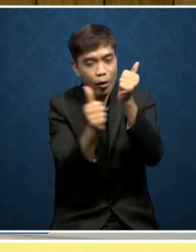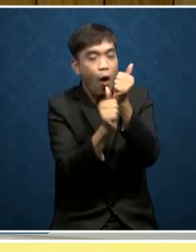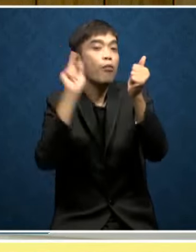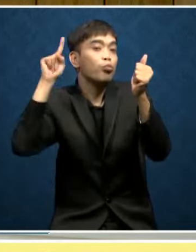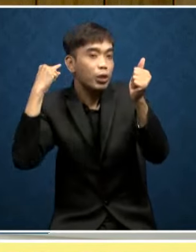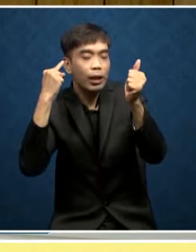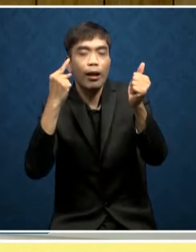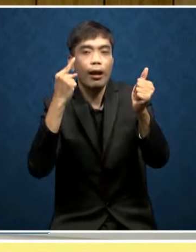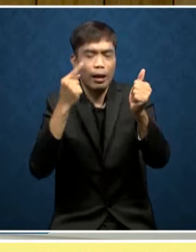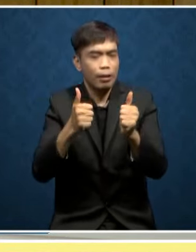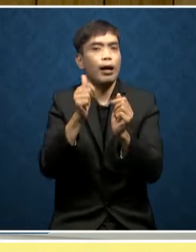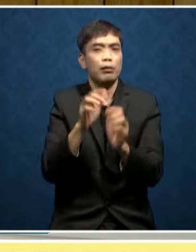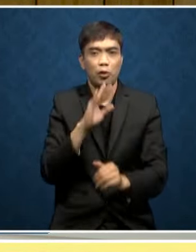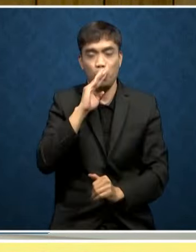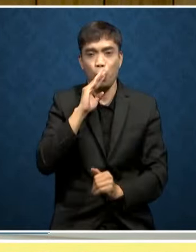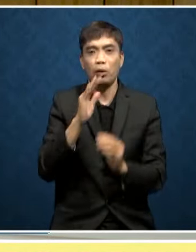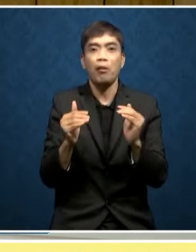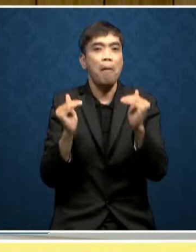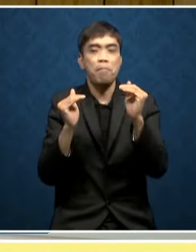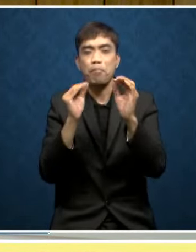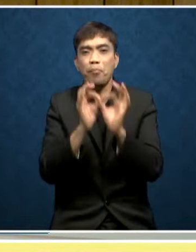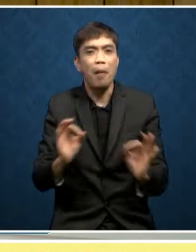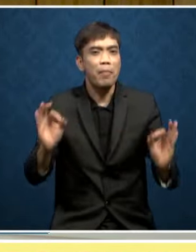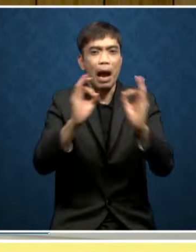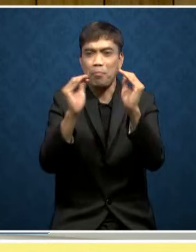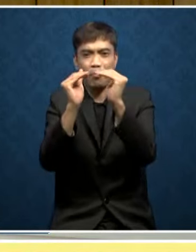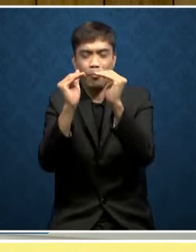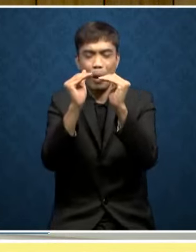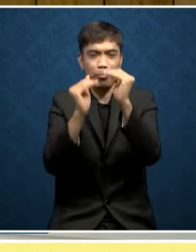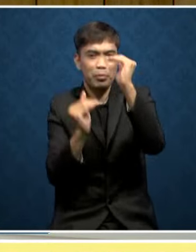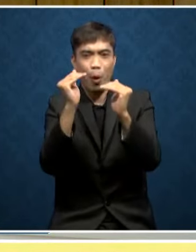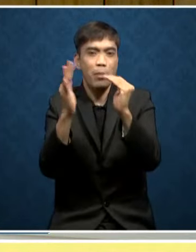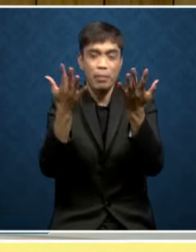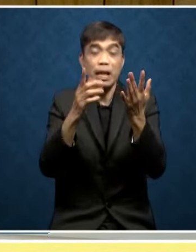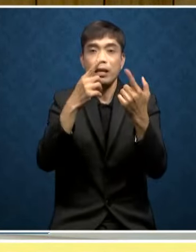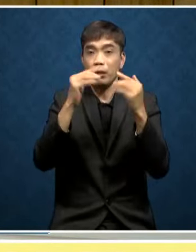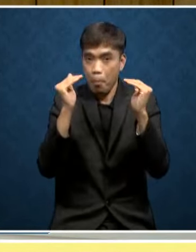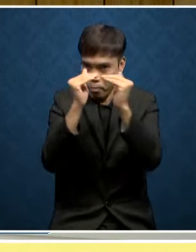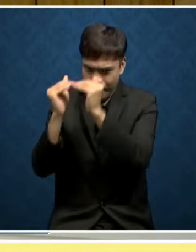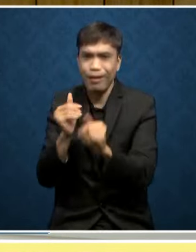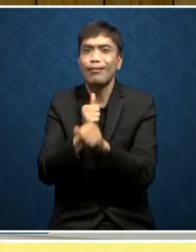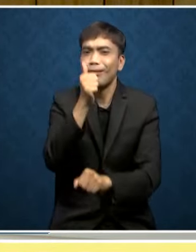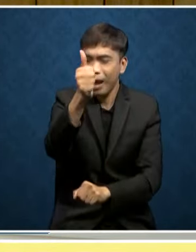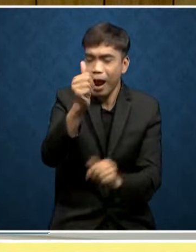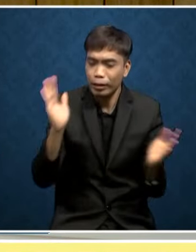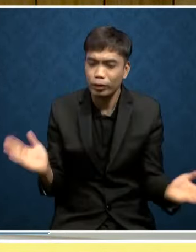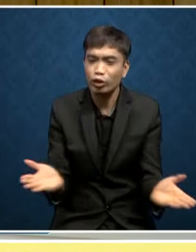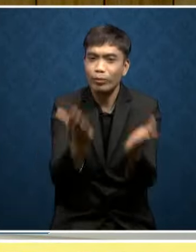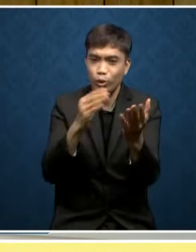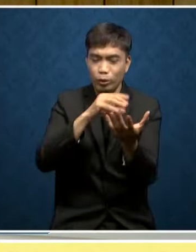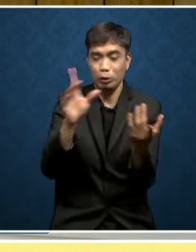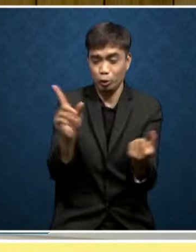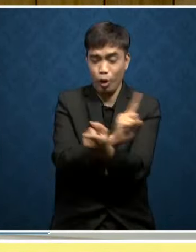ไม่เป็นเพียงการสร้างความเสมอภาคเท่าเทียมในทางการเมืองแต่ยังเป็นการสนับสนุนการพัฒนาสังคมที่ยุติธรรม